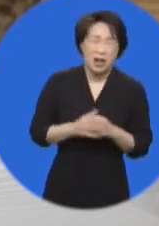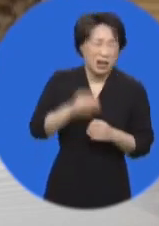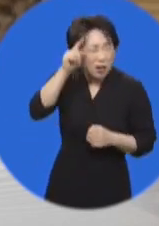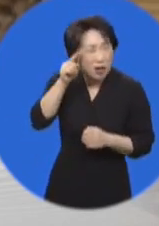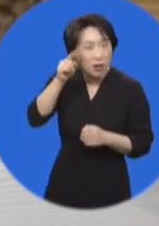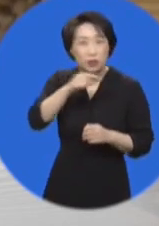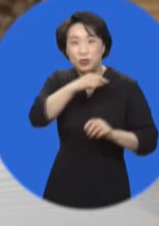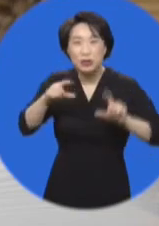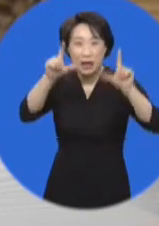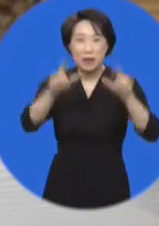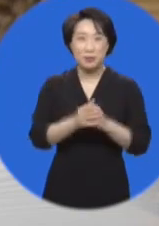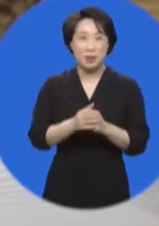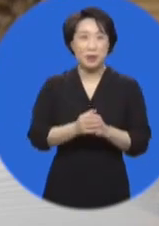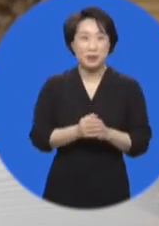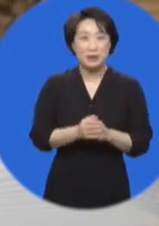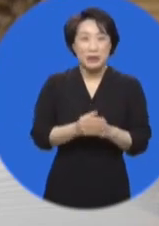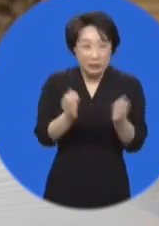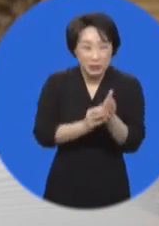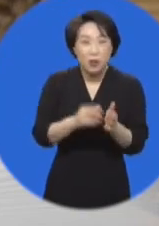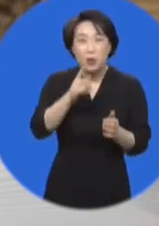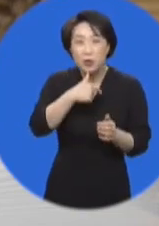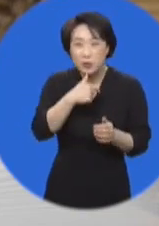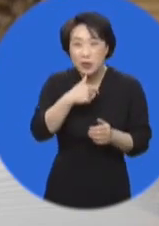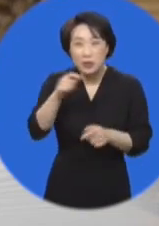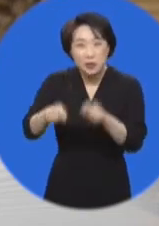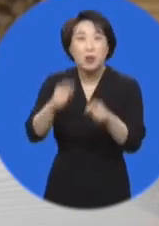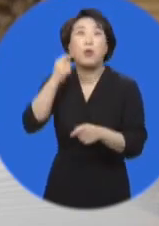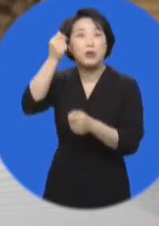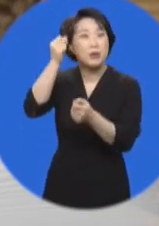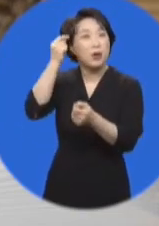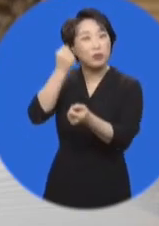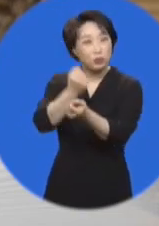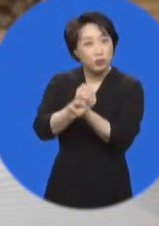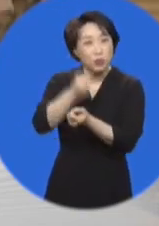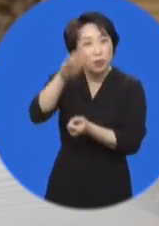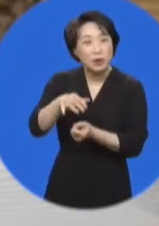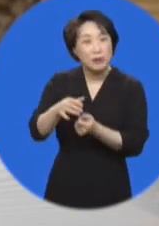주일날 때는 또 올해 시천목회연구원 강의요. 또 그럼 화요일날